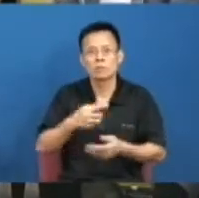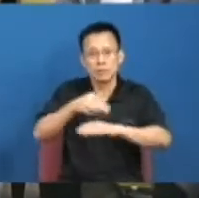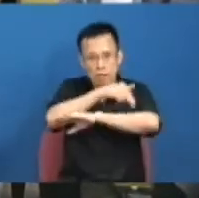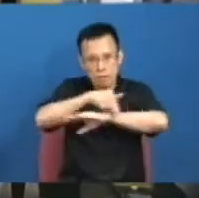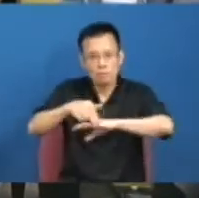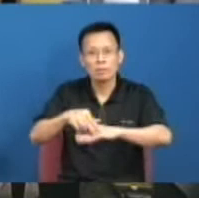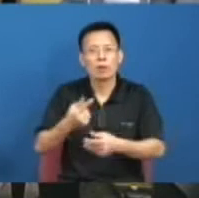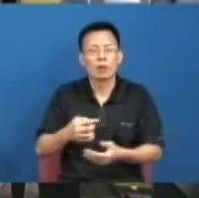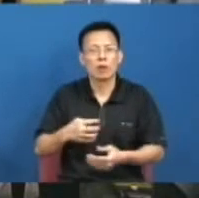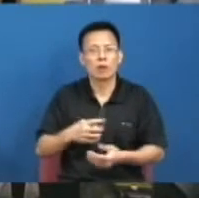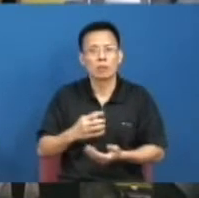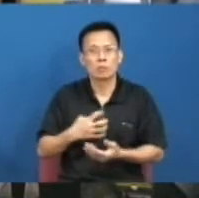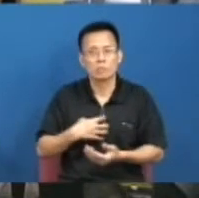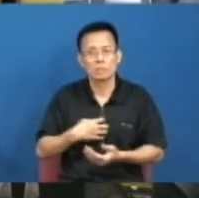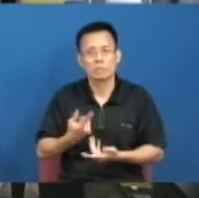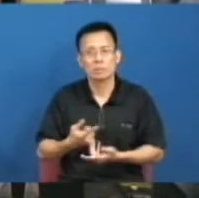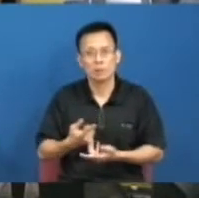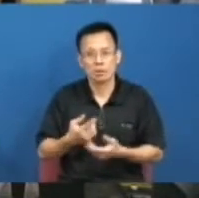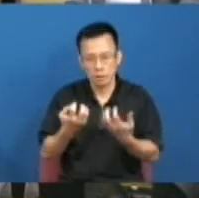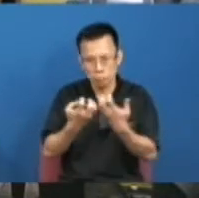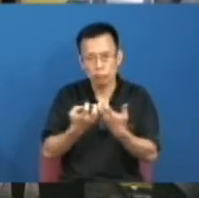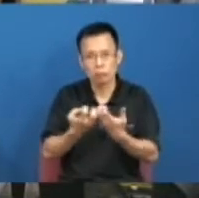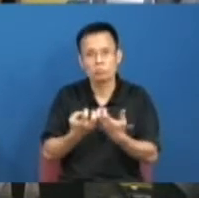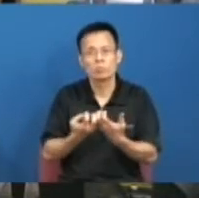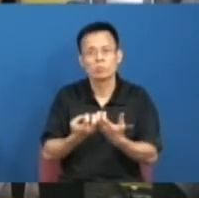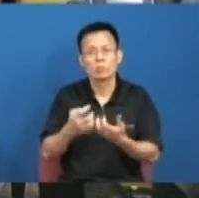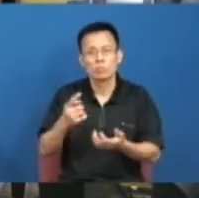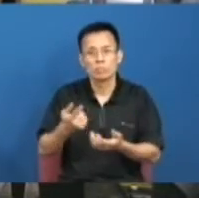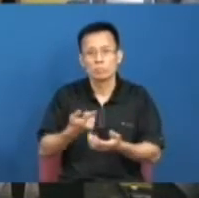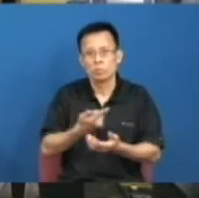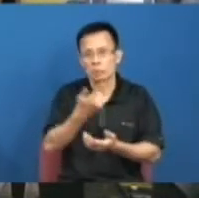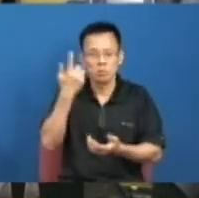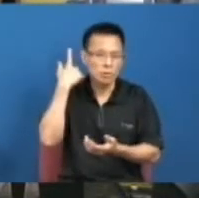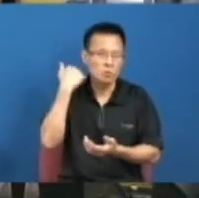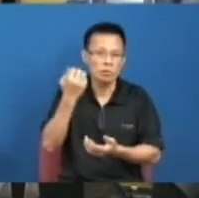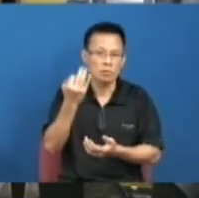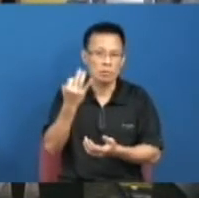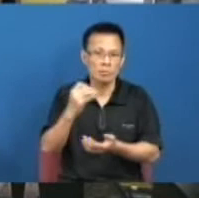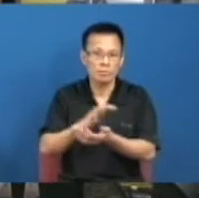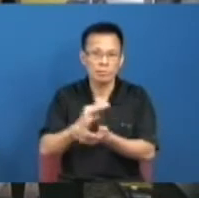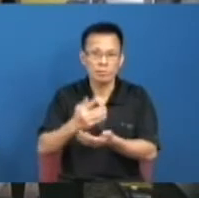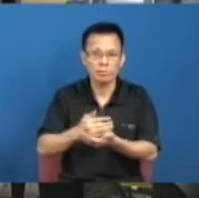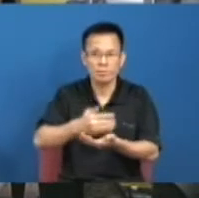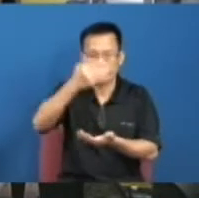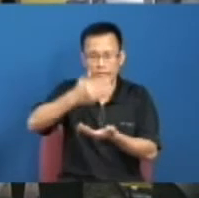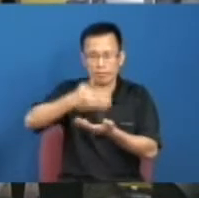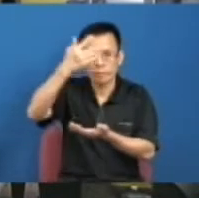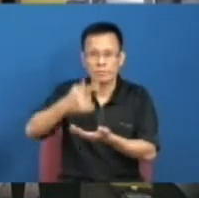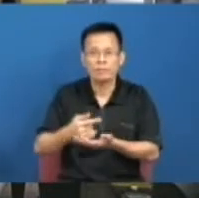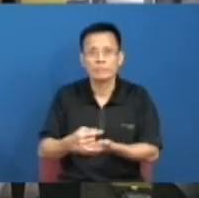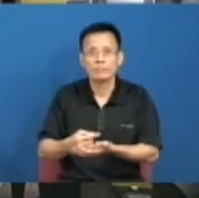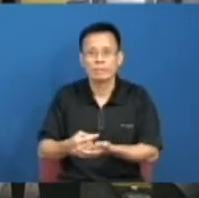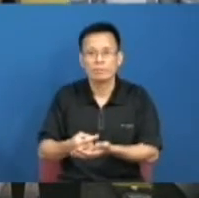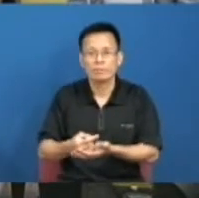唔係，因為依個係你睇嗰個數據噶嘛。所有嗰啲大廈以前嗰30年咧，有做呢啲簾縫嗰啲咧，佢流失